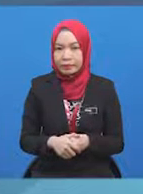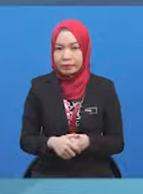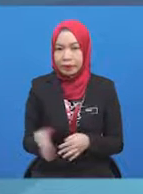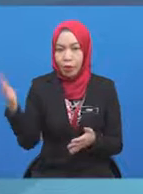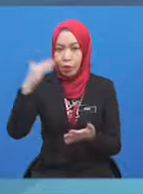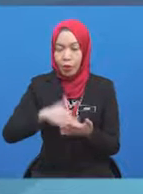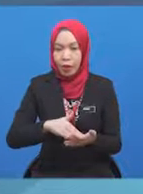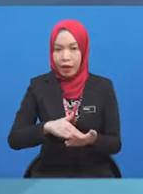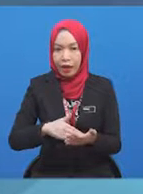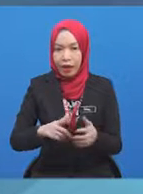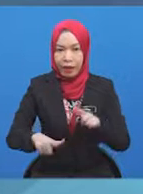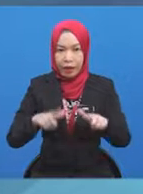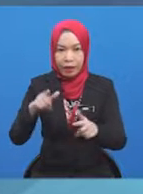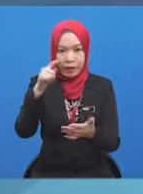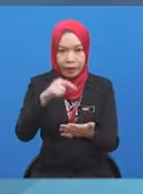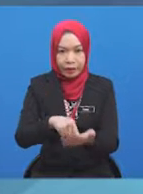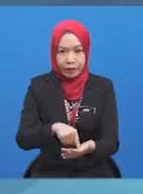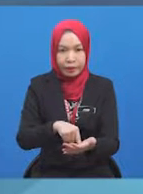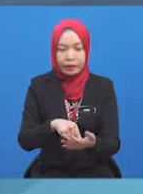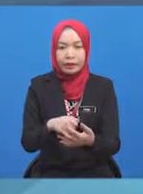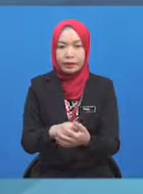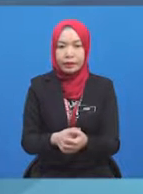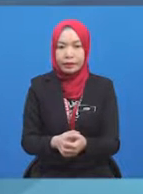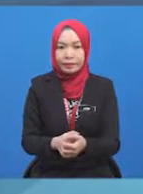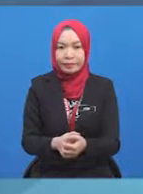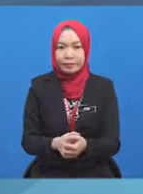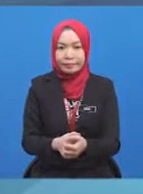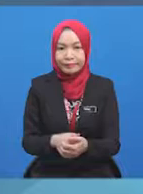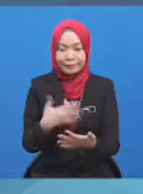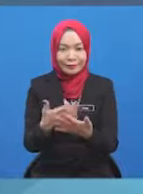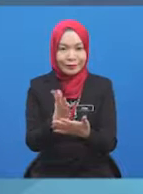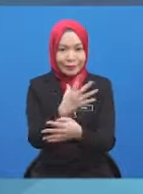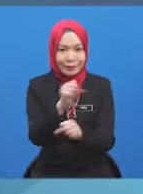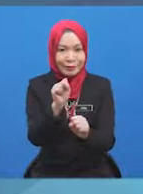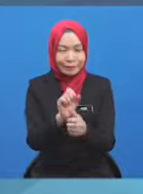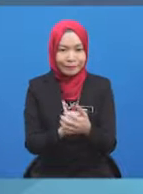Ulangi langkah yang sama pada tangkai apple 1 dan daun apple 1.